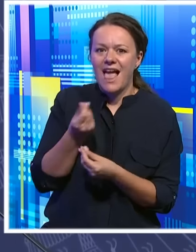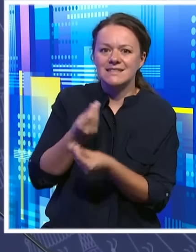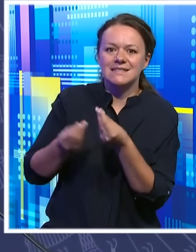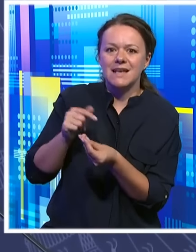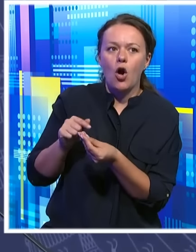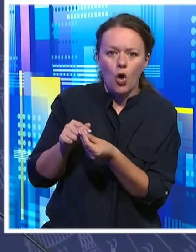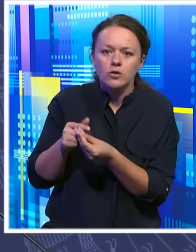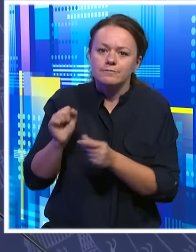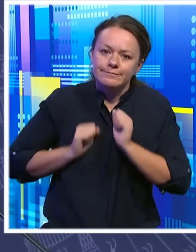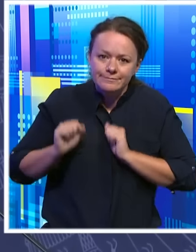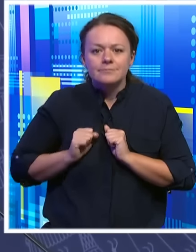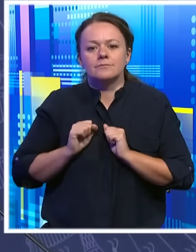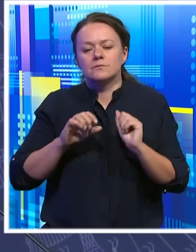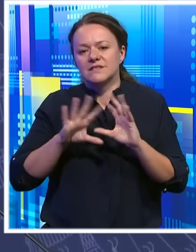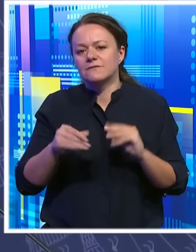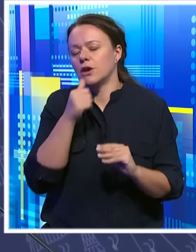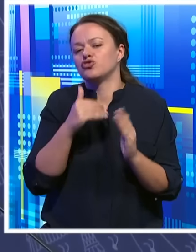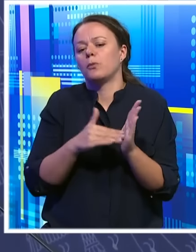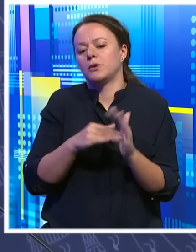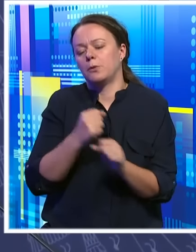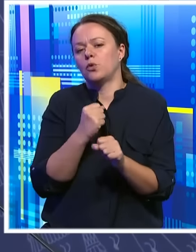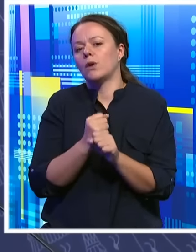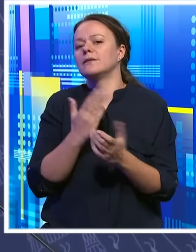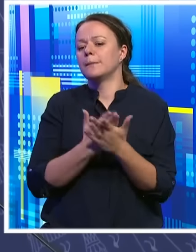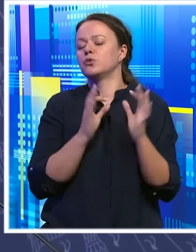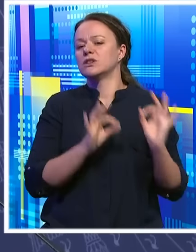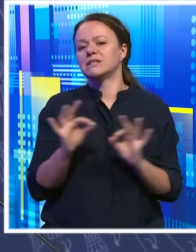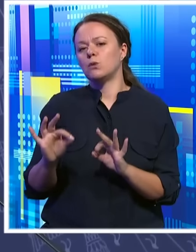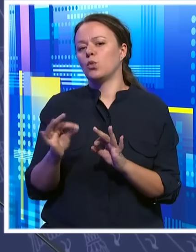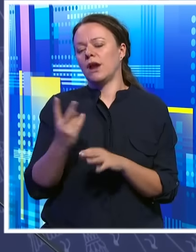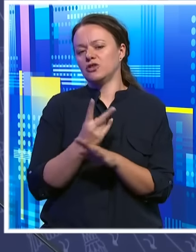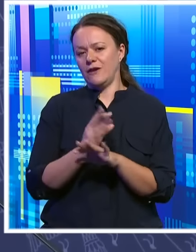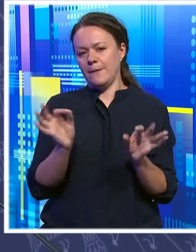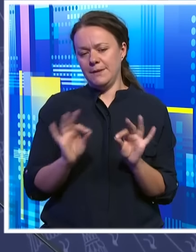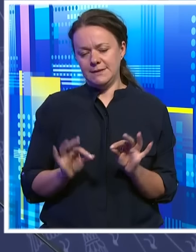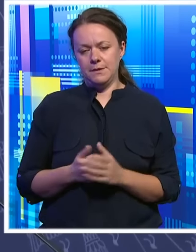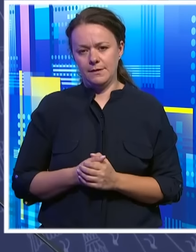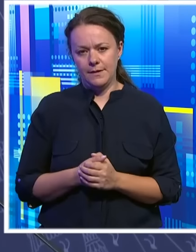da urade sve što je potrebno da nam zemlja bude sigurna i bezbedna.